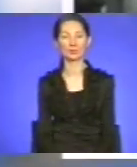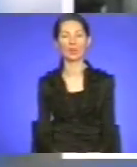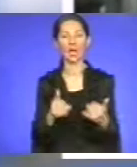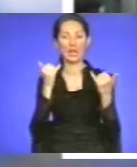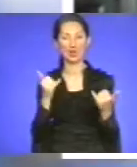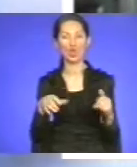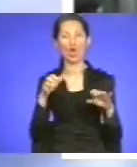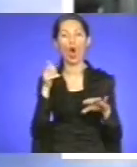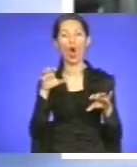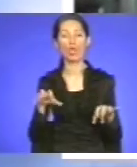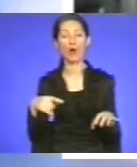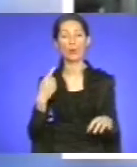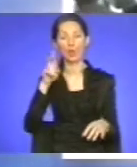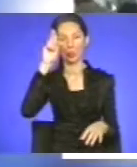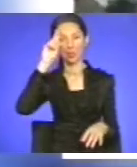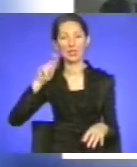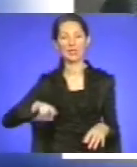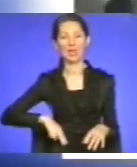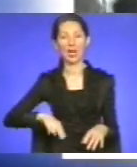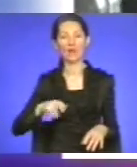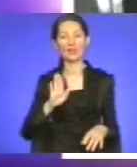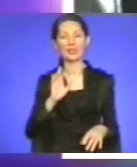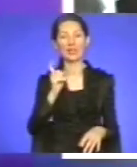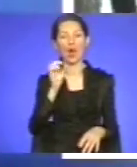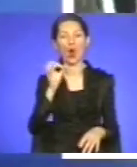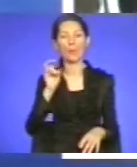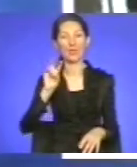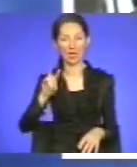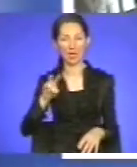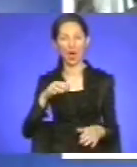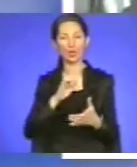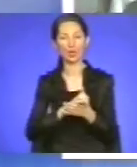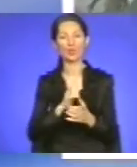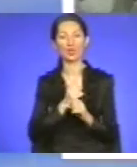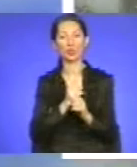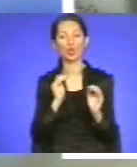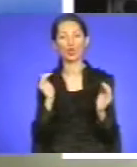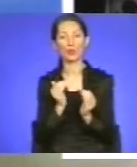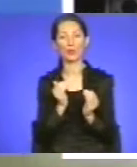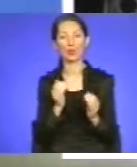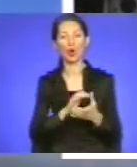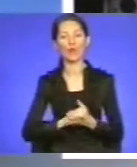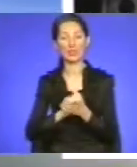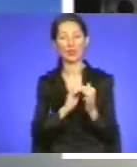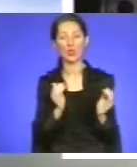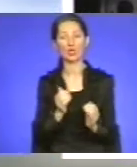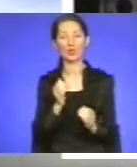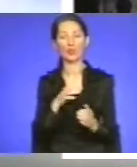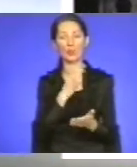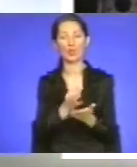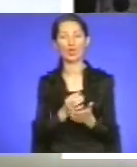Сьогодні голова обласної державної адміністрації Валентин Хоптян ознайомився з роботою товариства з обмеженою відповідальністю «Миколинецький